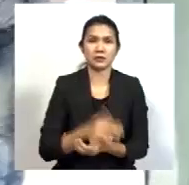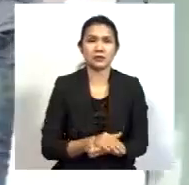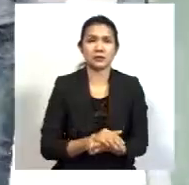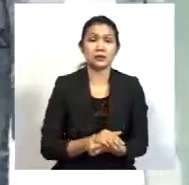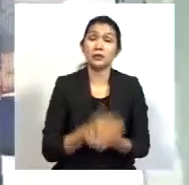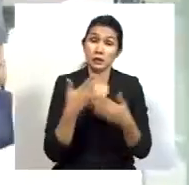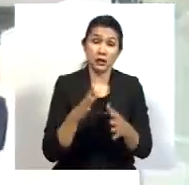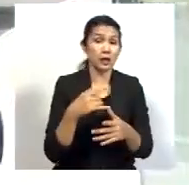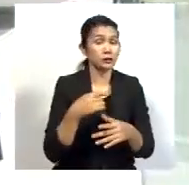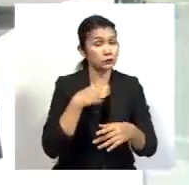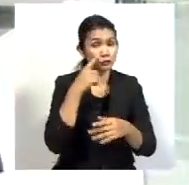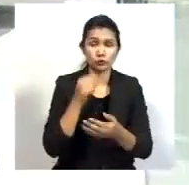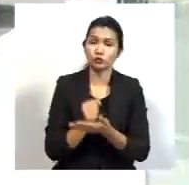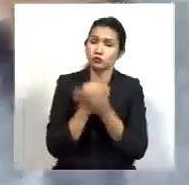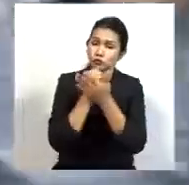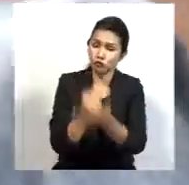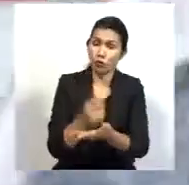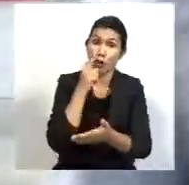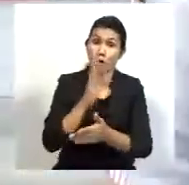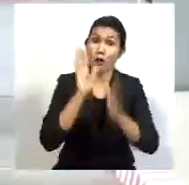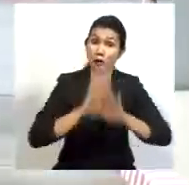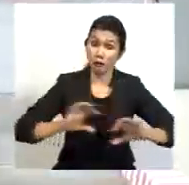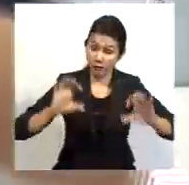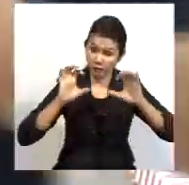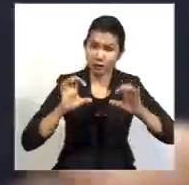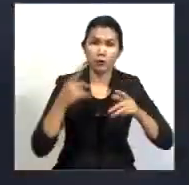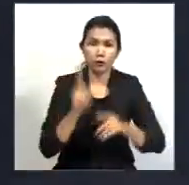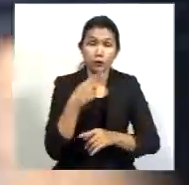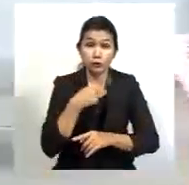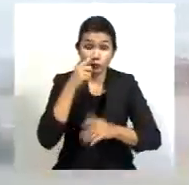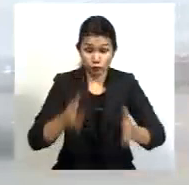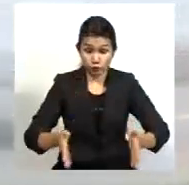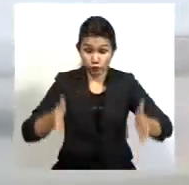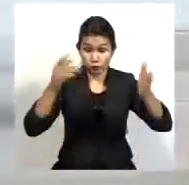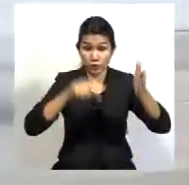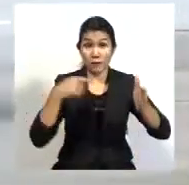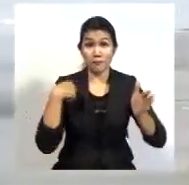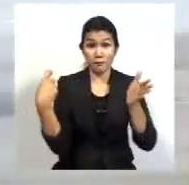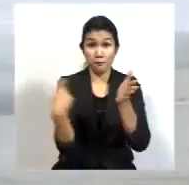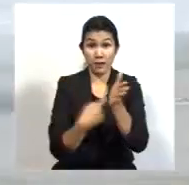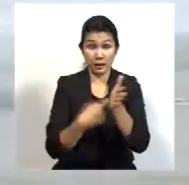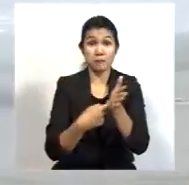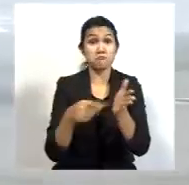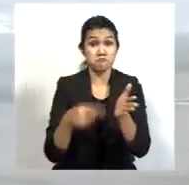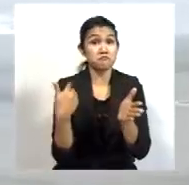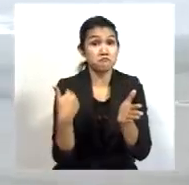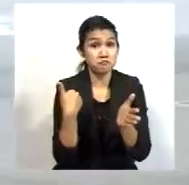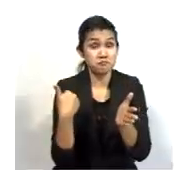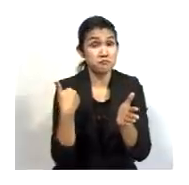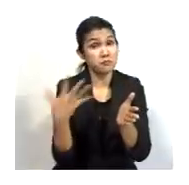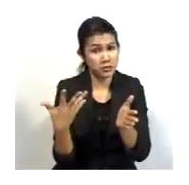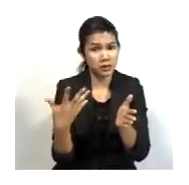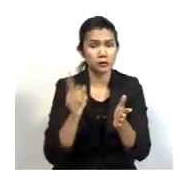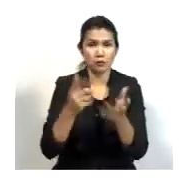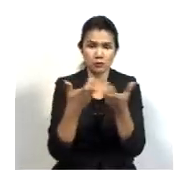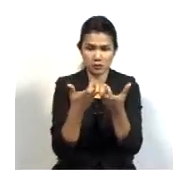นอกเหนือจากการช่วยเหลือของภาครัฐนะคะก็ต้องไปตรวจสอบด้วยว่าศูนย์การค้าได้ทำประกันภัยครอบคลุมเรื่องนี้เอาไว้หรือเปล่าซึ่งต้